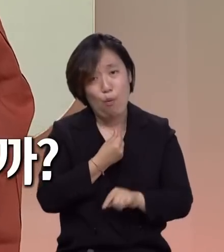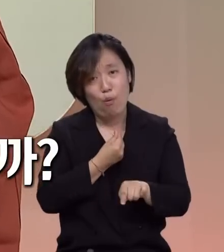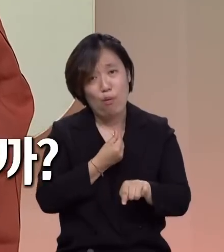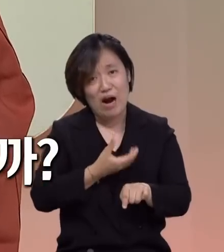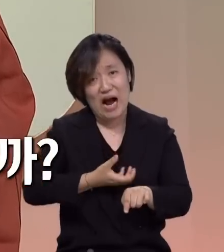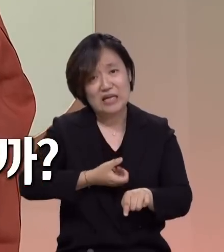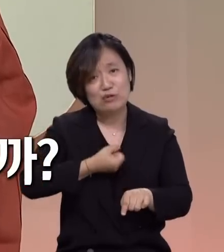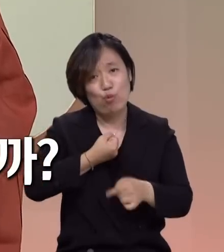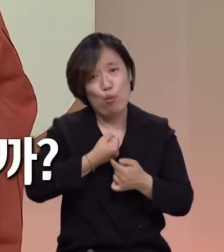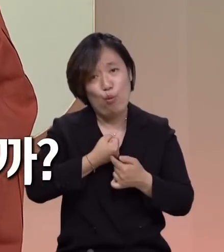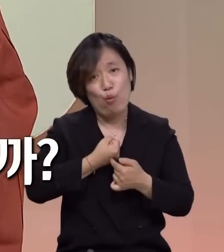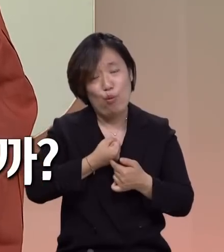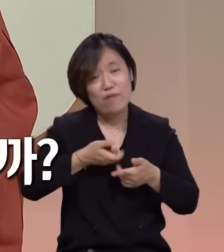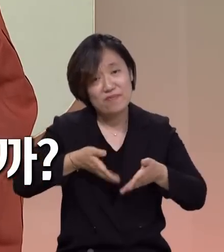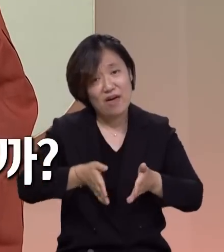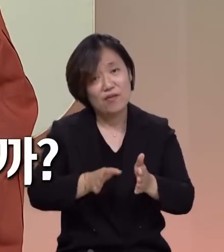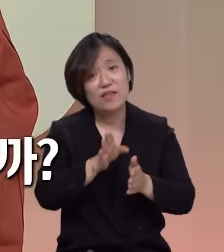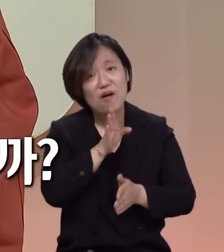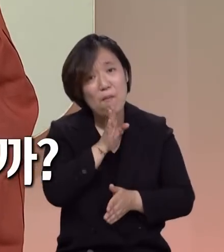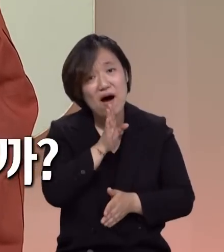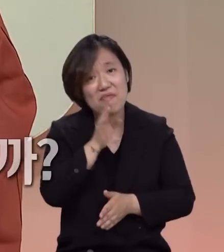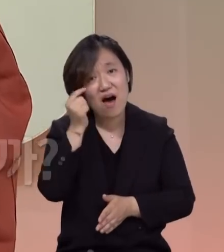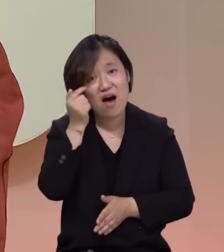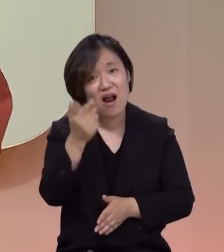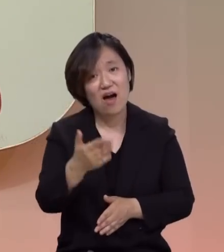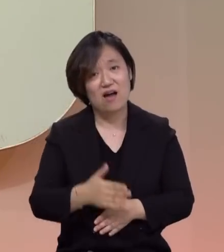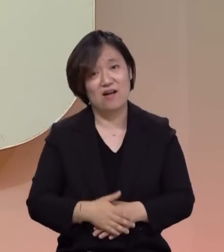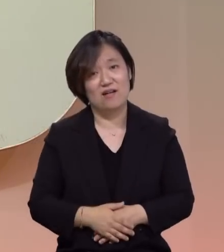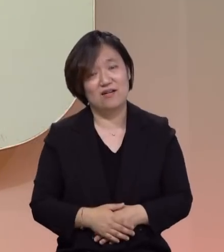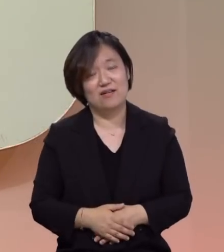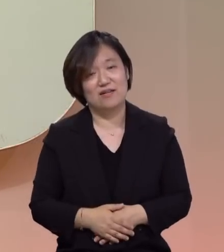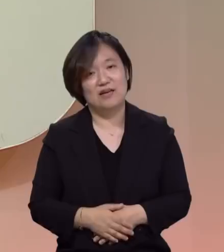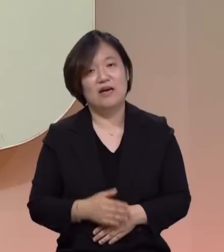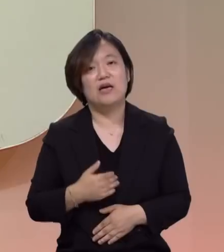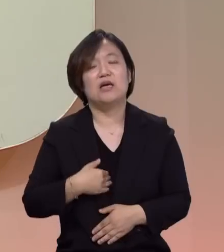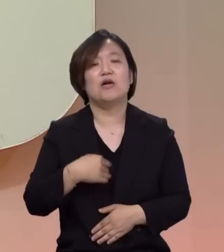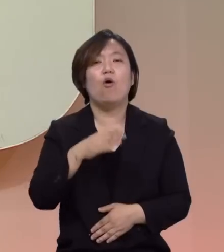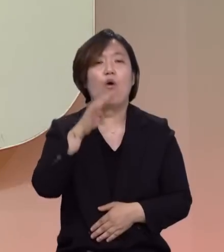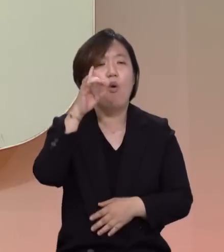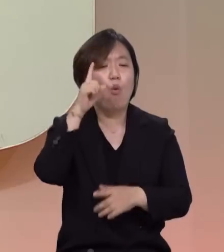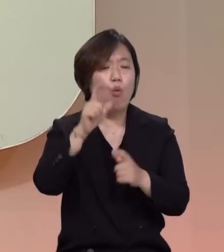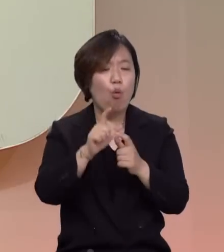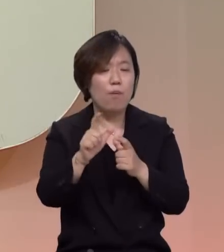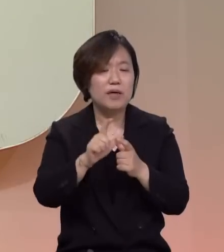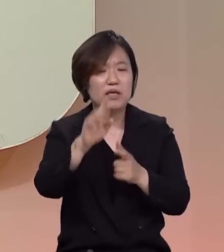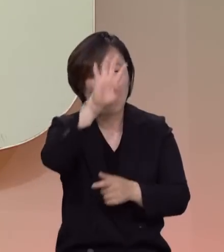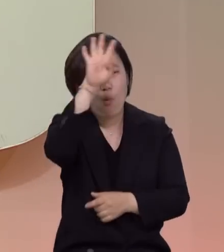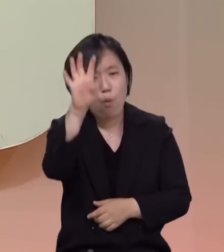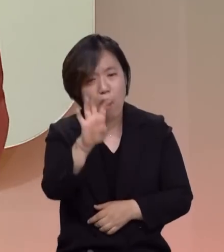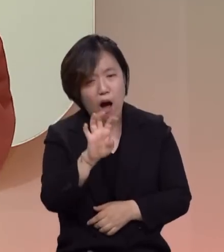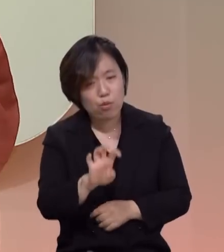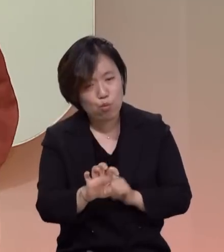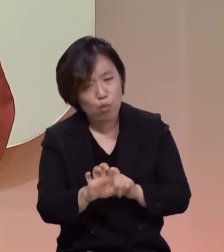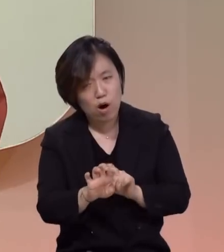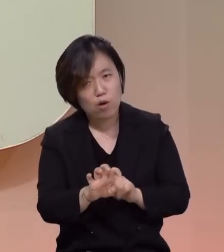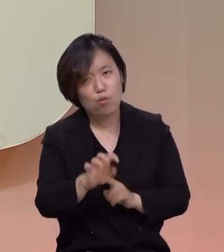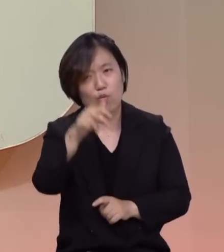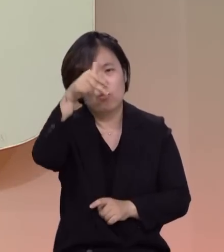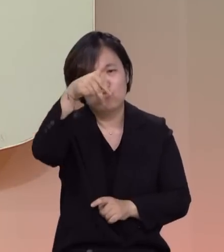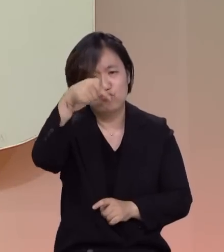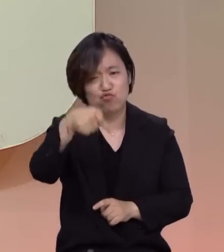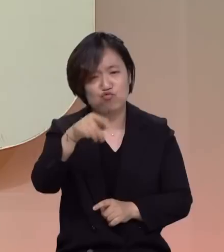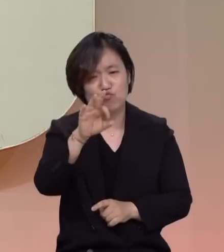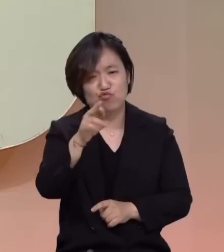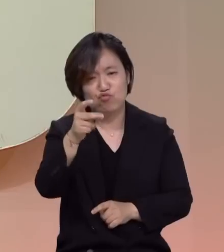복의 그릇이 정말 있는 것일까 이런 진지한 고민을 통해서 뭐 주역도 연구하시고